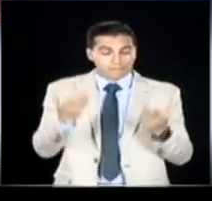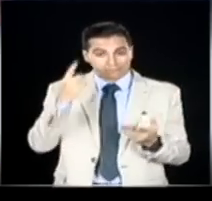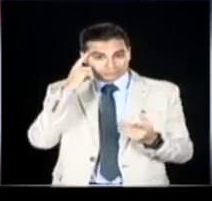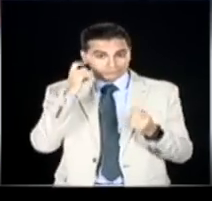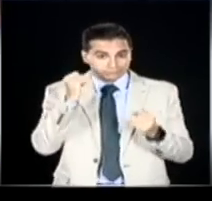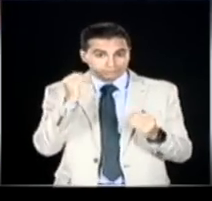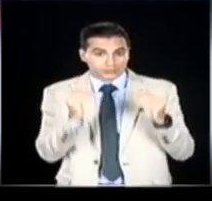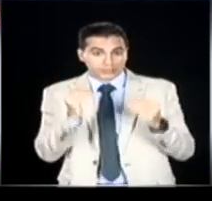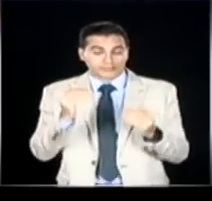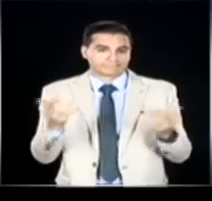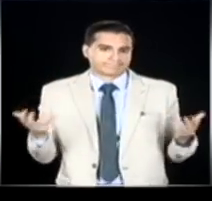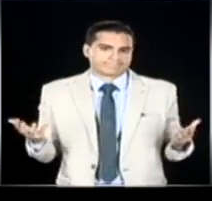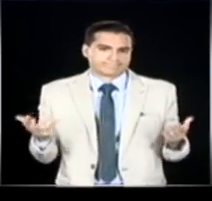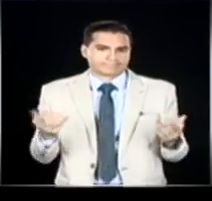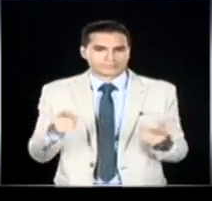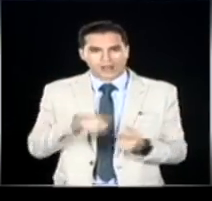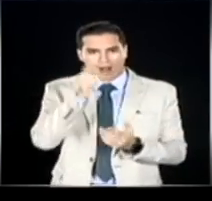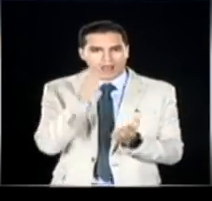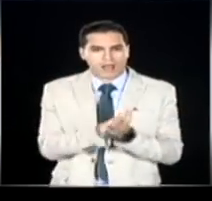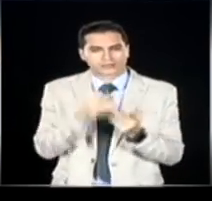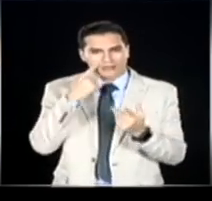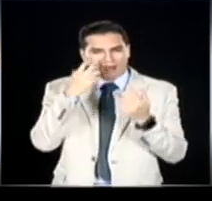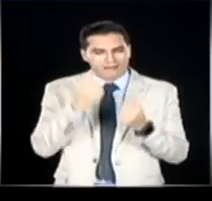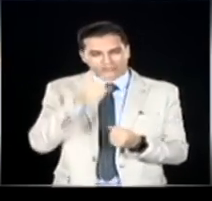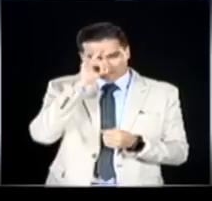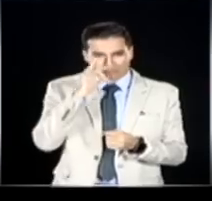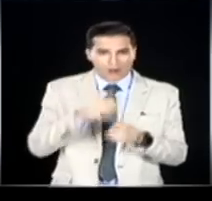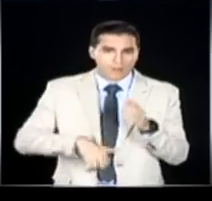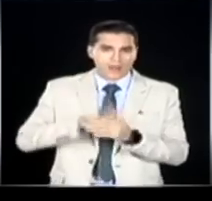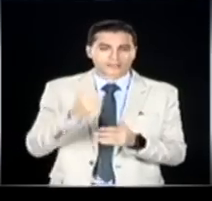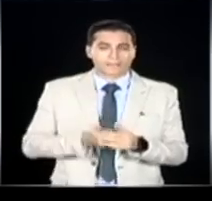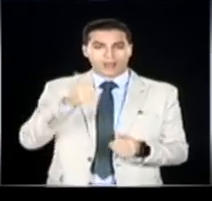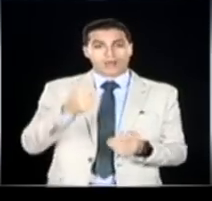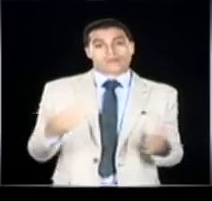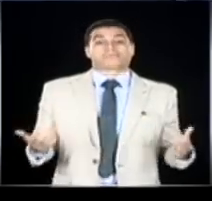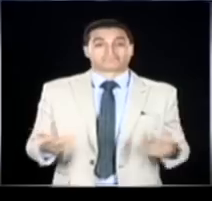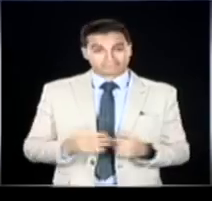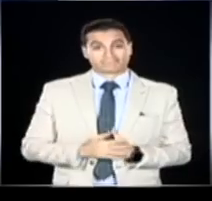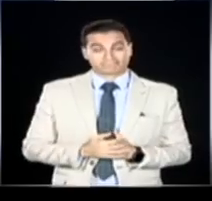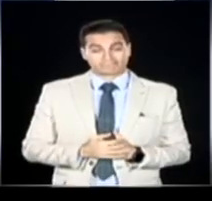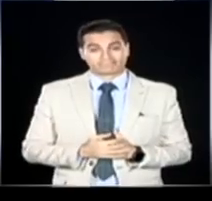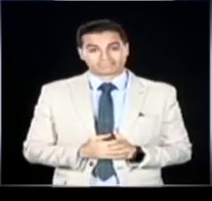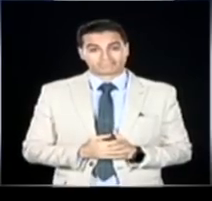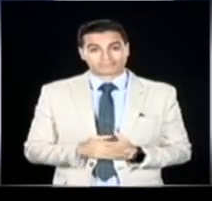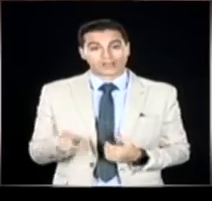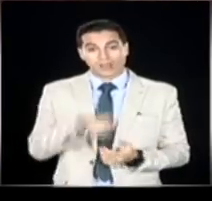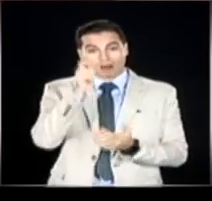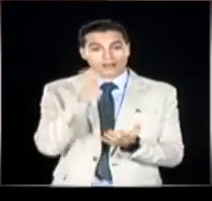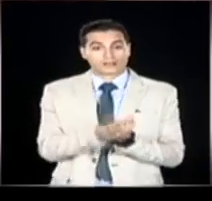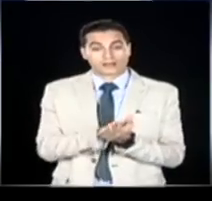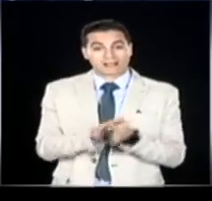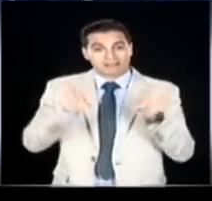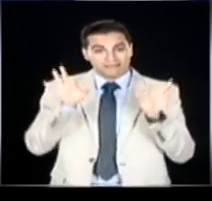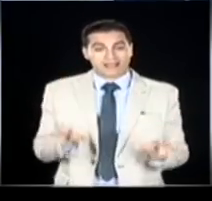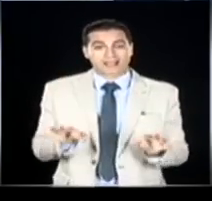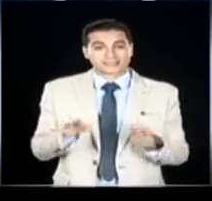لله نحافظ على التركيز ده ونكسب المركز الاول حاله الحظ لازم